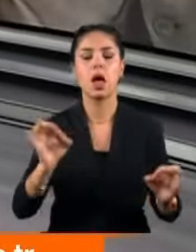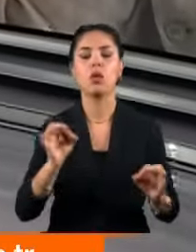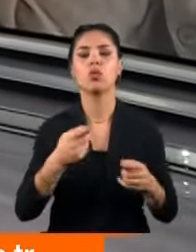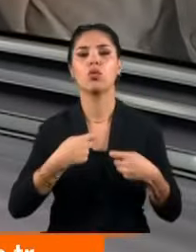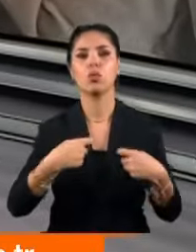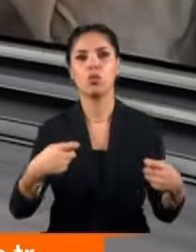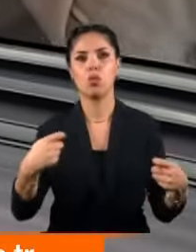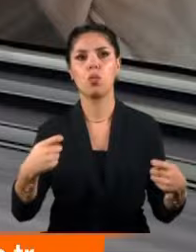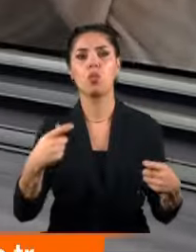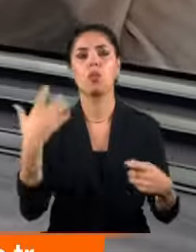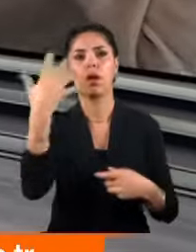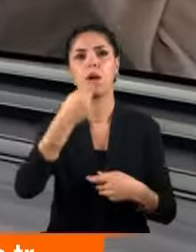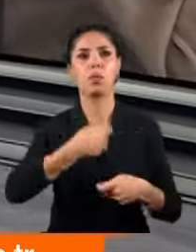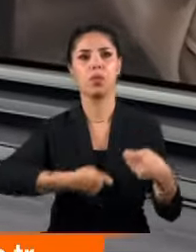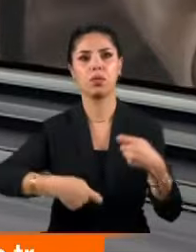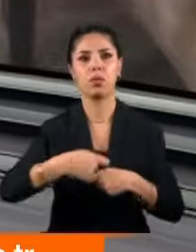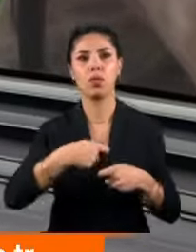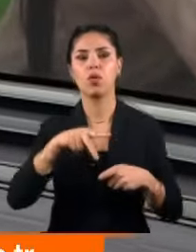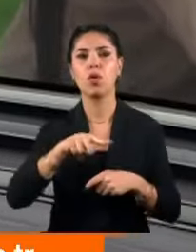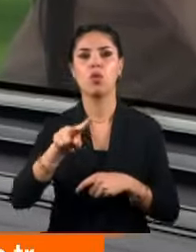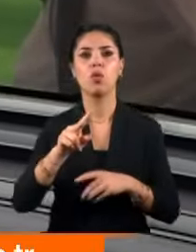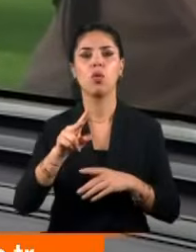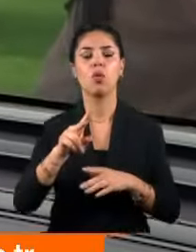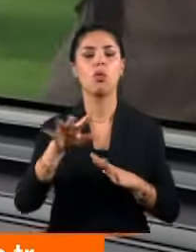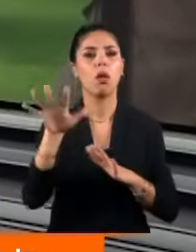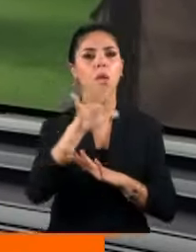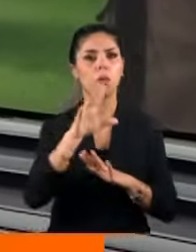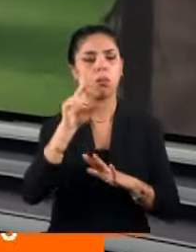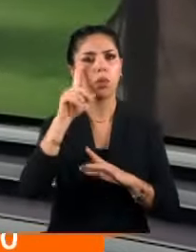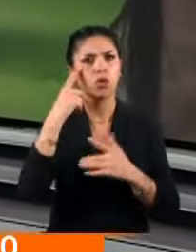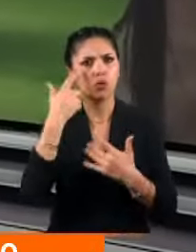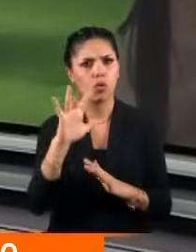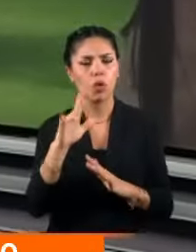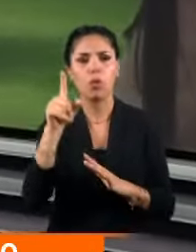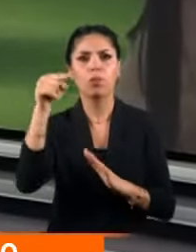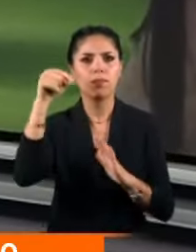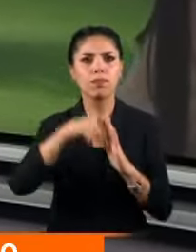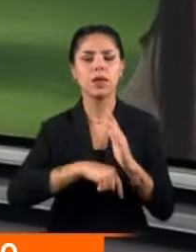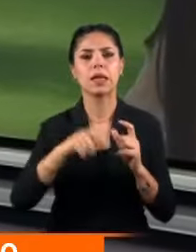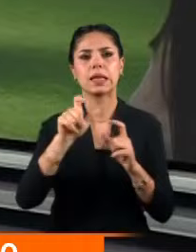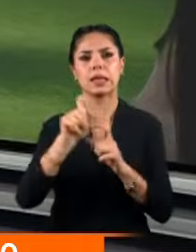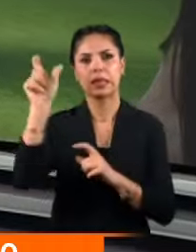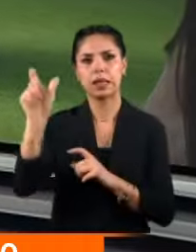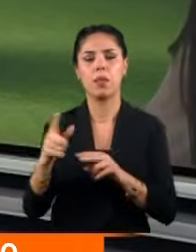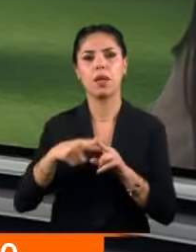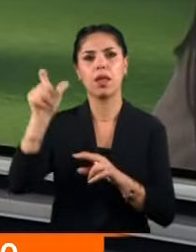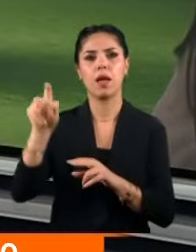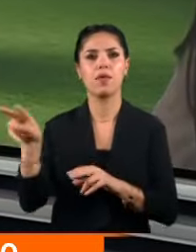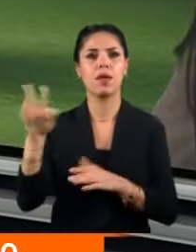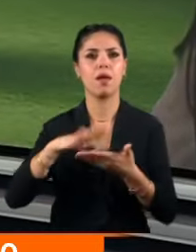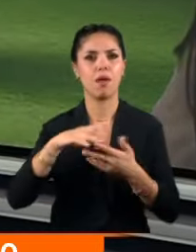bahis ve kara para aklama yöntemleri gerçekten akıl alır gibi değil. Tezgahın perde arkasını Samet Özsaylan ve Arif Soner Kalkan